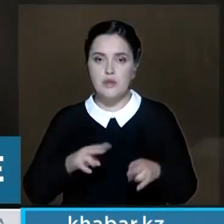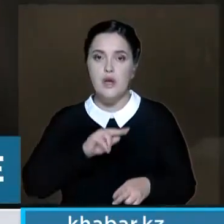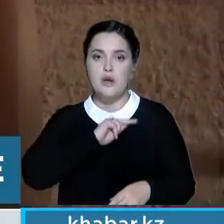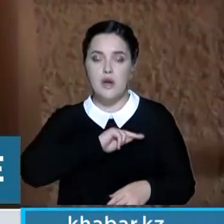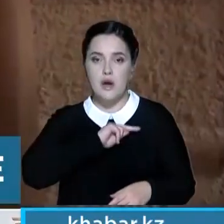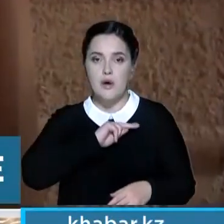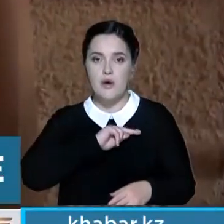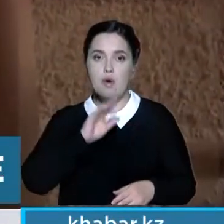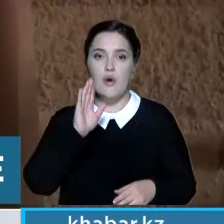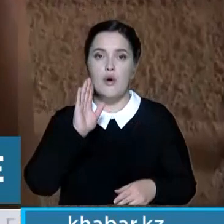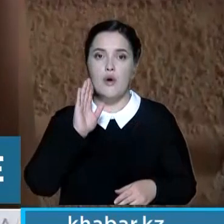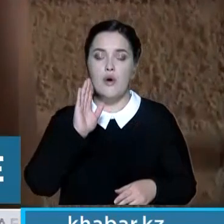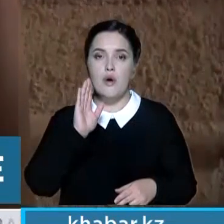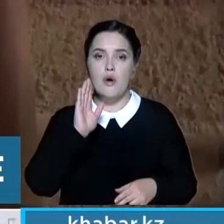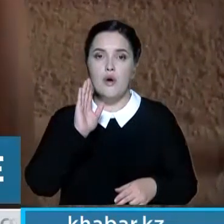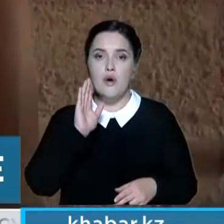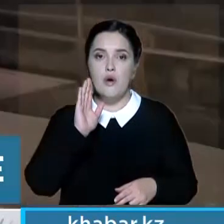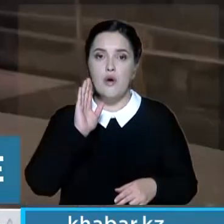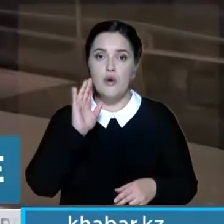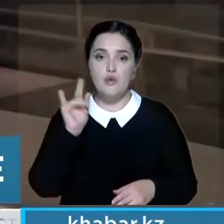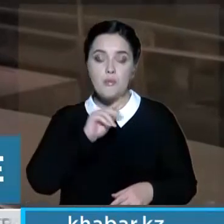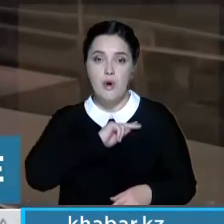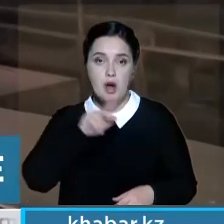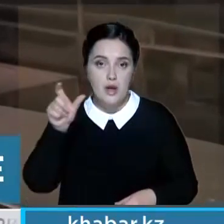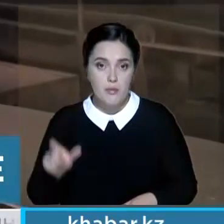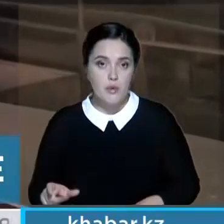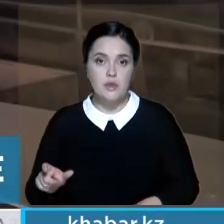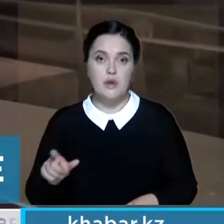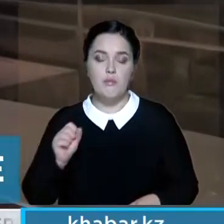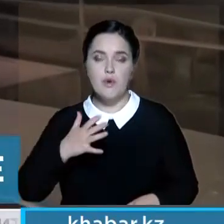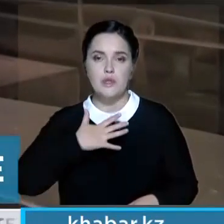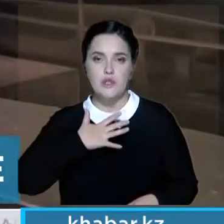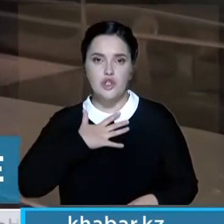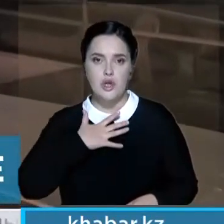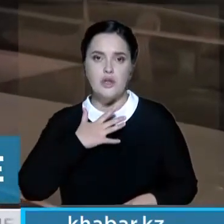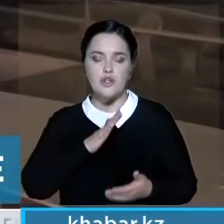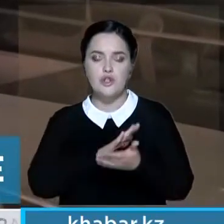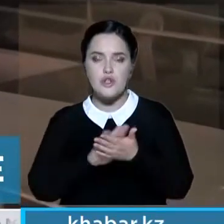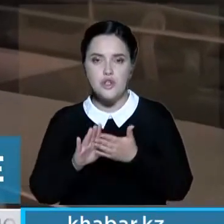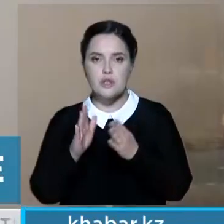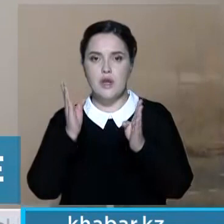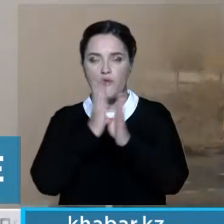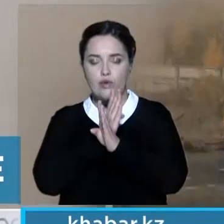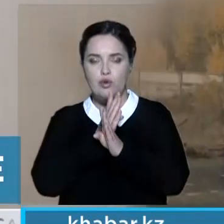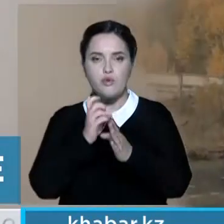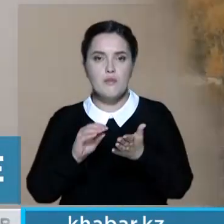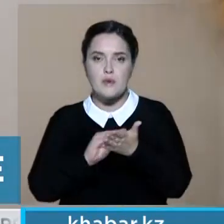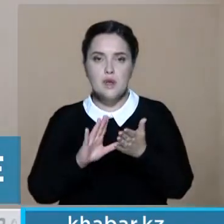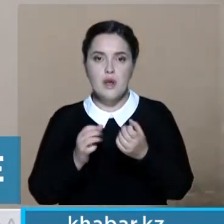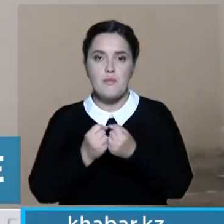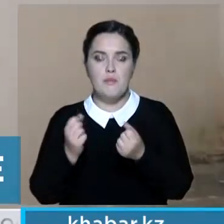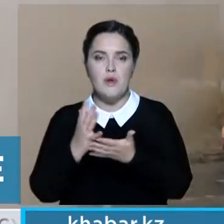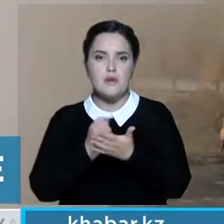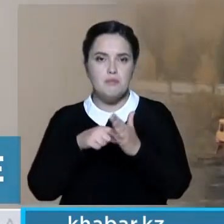числе ввести в строй систему аспирации, чтобы работники станции могли дышать нормальным воздухом и больше не было взрывов из-за